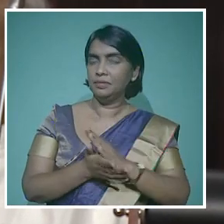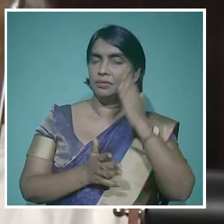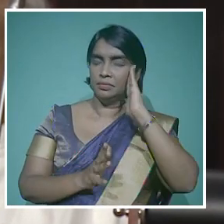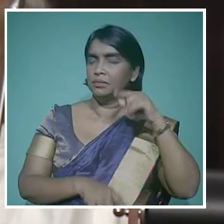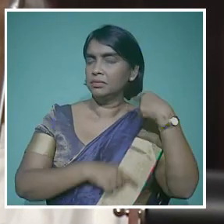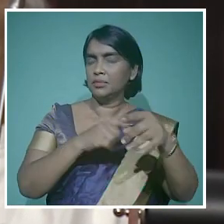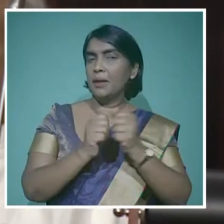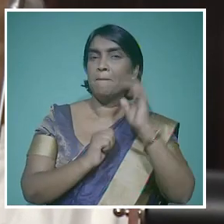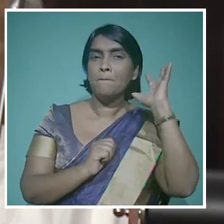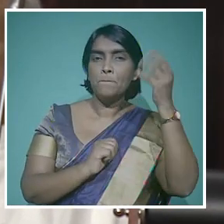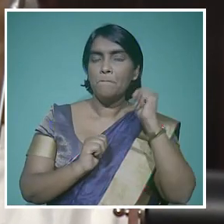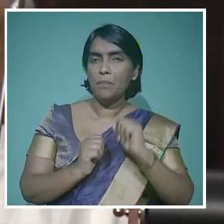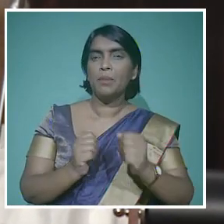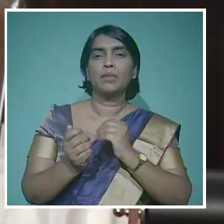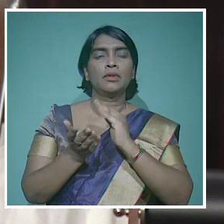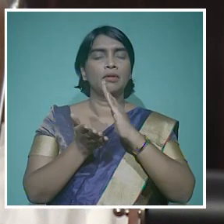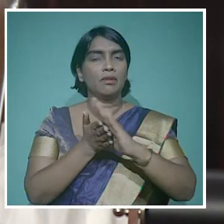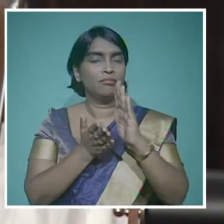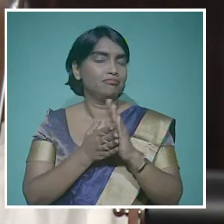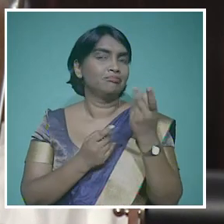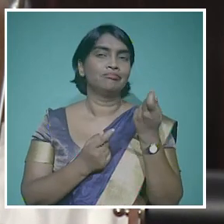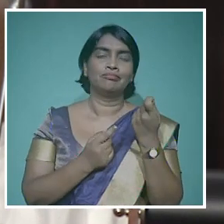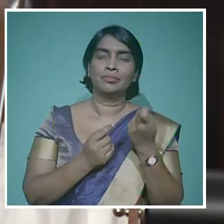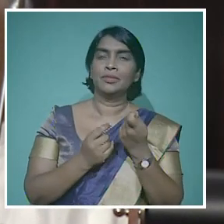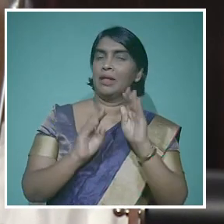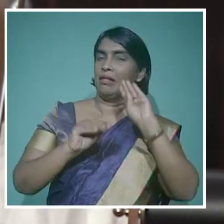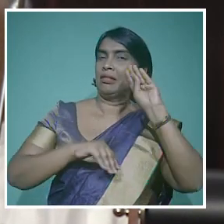වුණේ මොකද්ද? සහන ආර්ථිකයක්, සහන